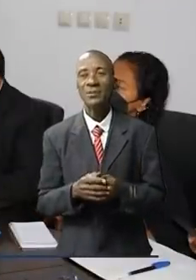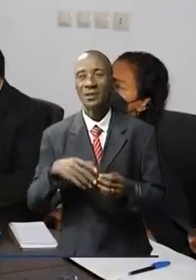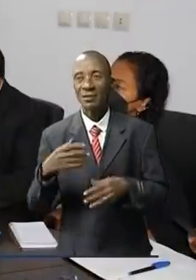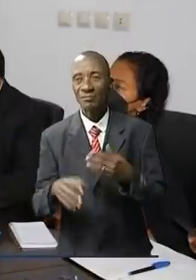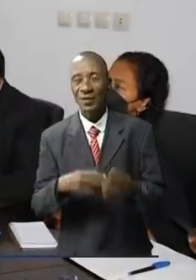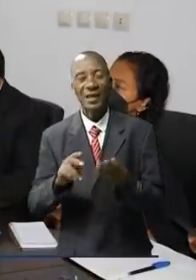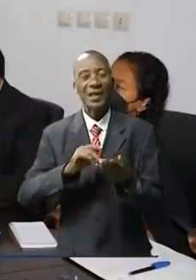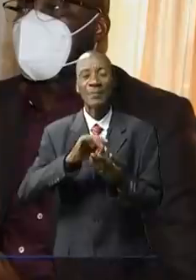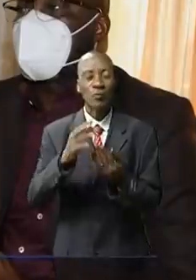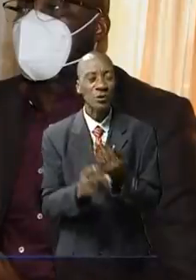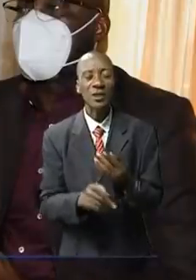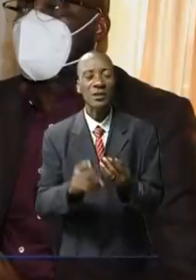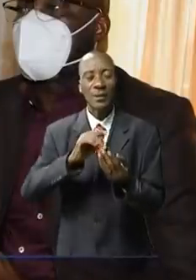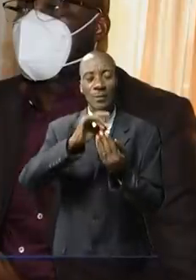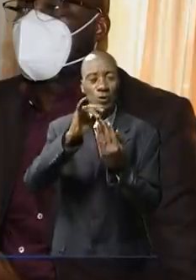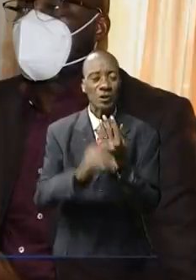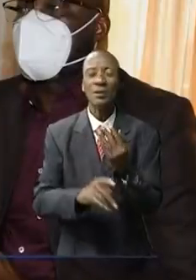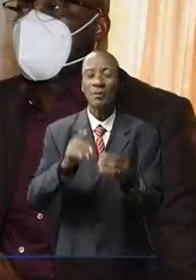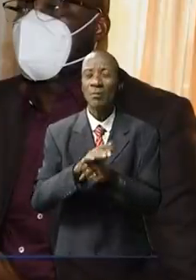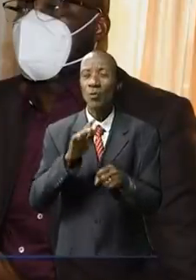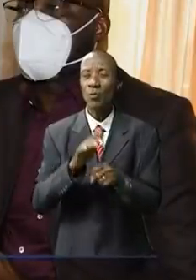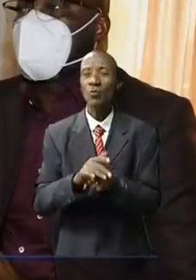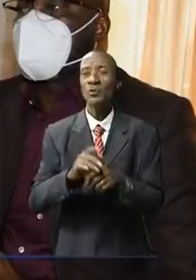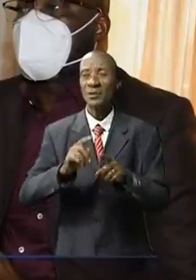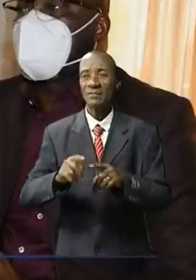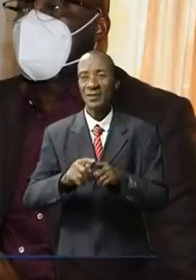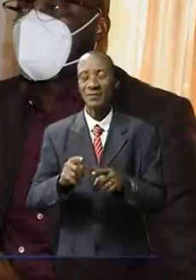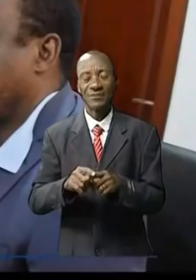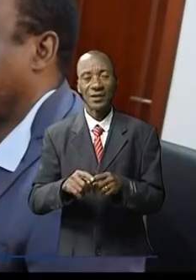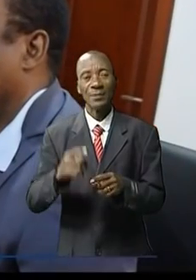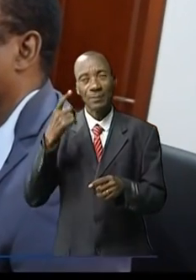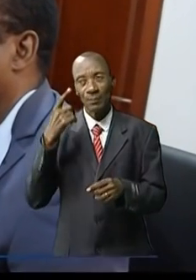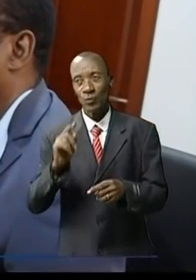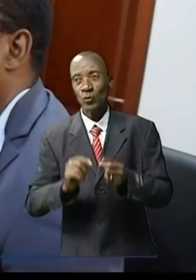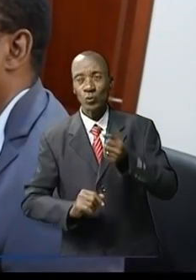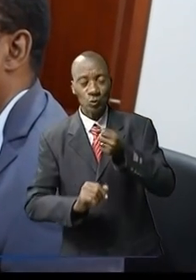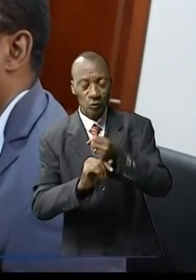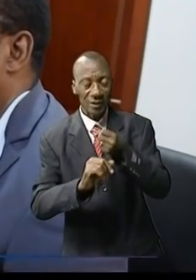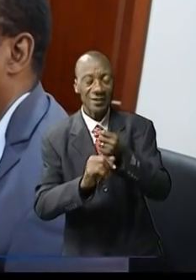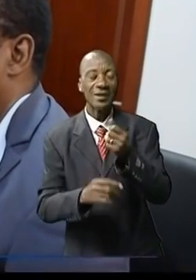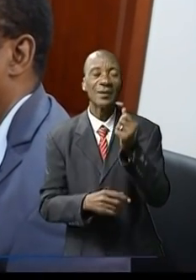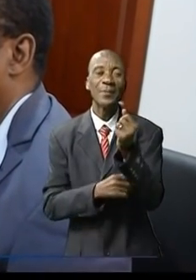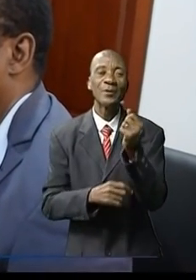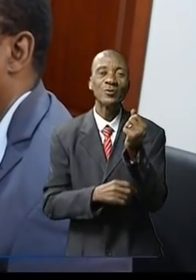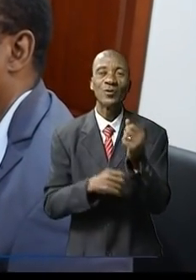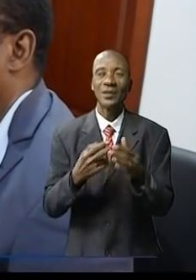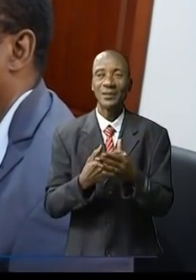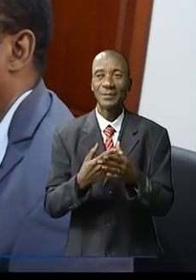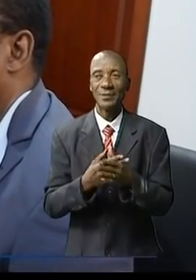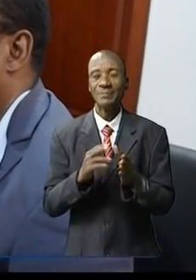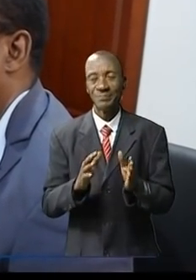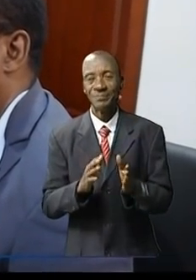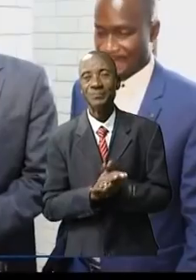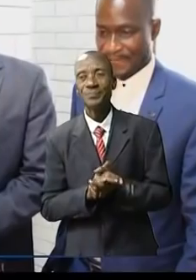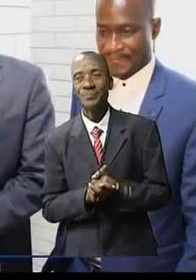réformes annoncées par le président de la République dans la nouvelle vision de l'Union sacrée de la nation. Nous avons vraiment été